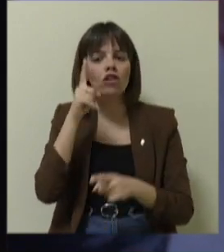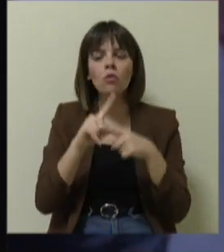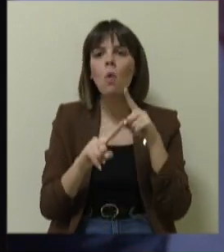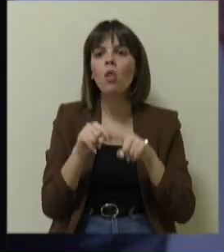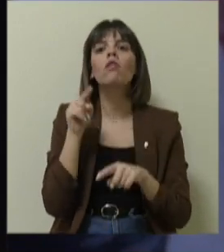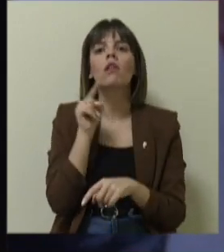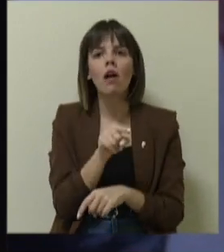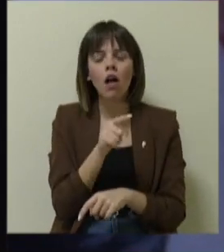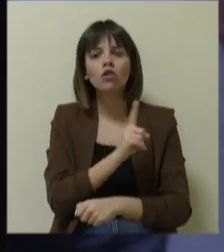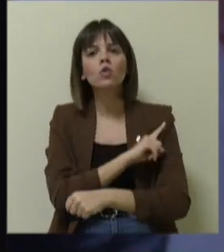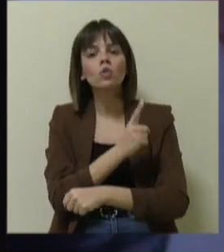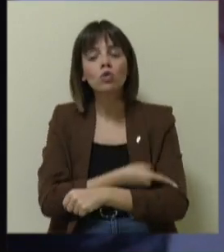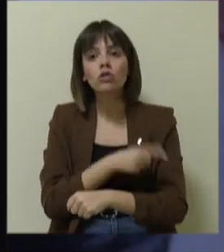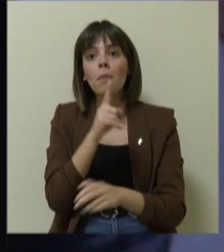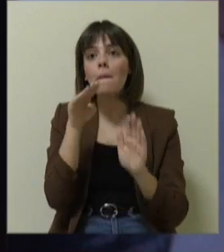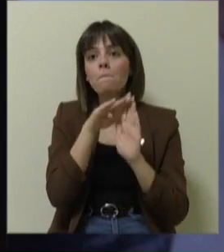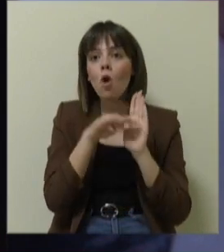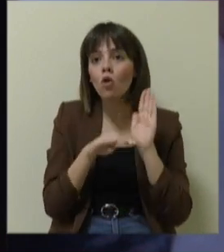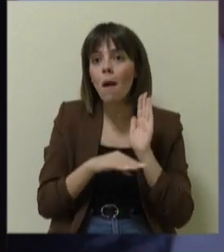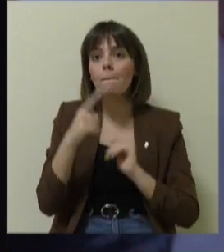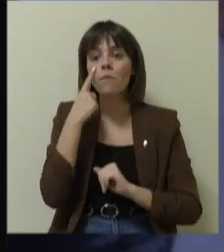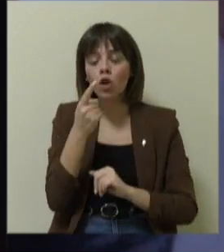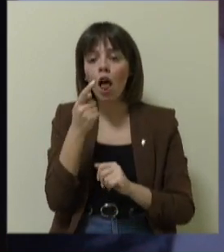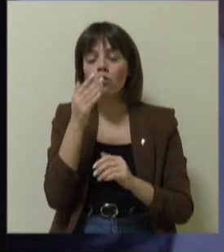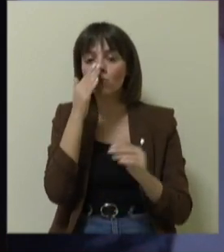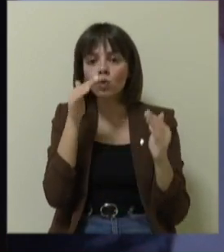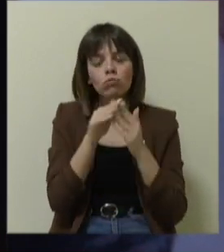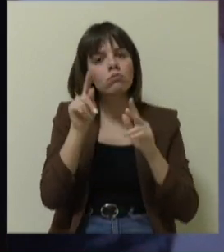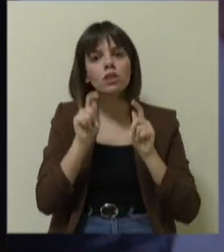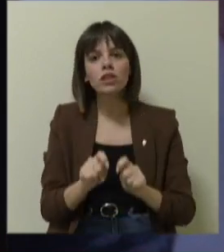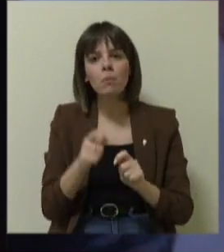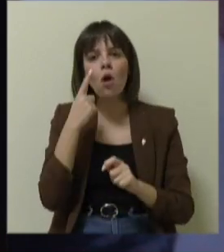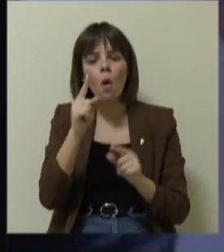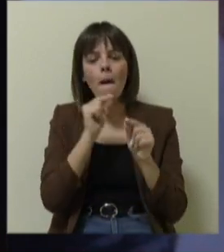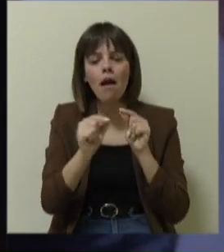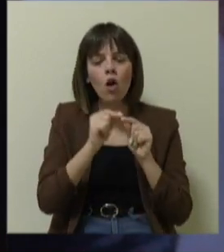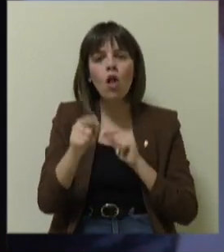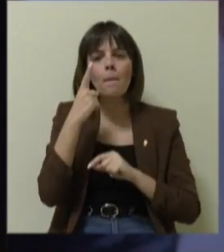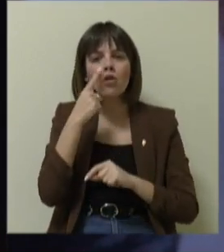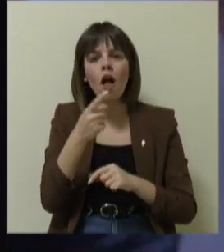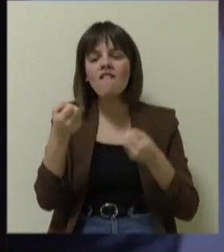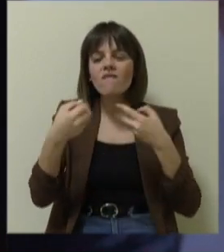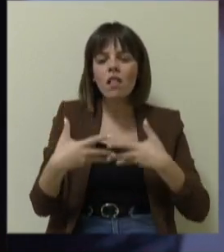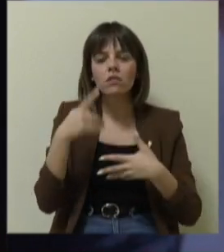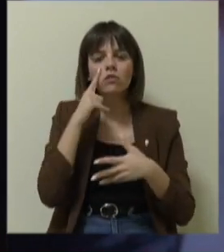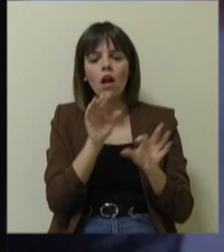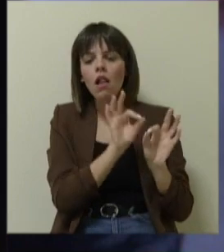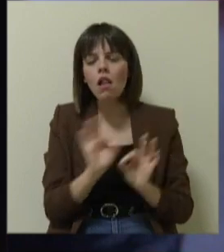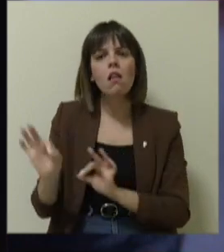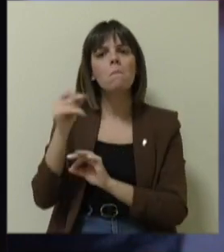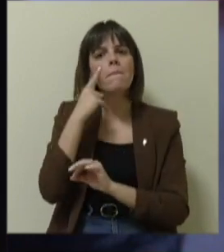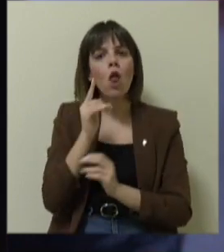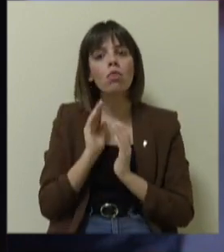politikaları güçlü bir program çerçevesinde uygulayarak makroekonomik ve finansal istikrarı